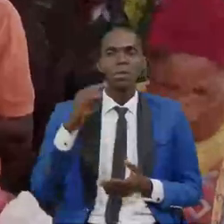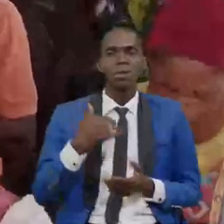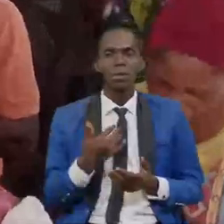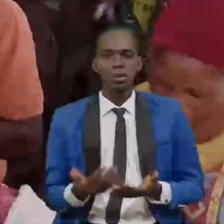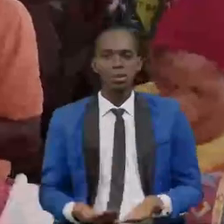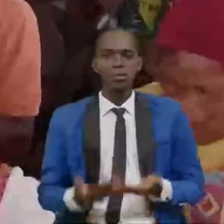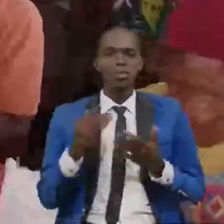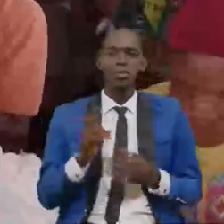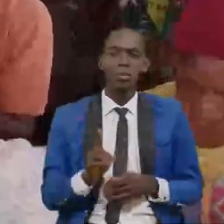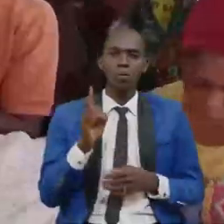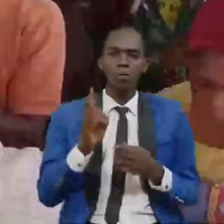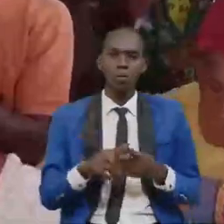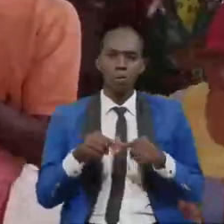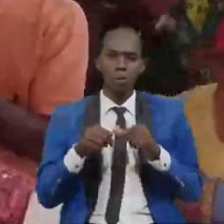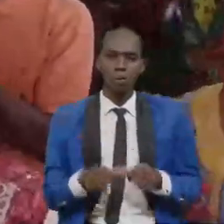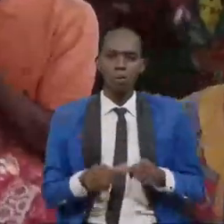Pour t'asseoir avec lui.